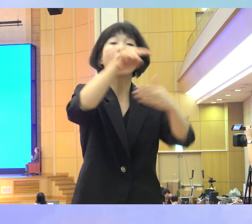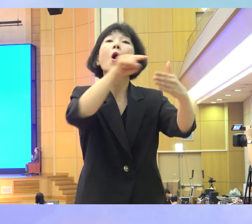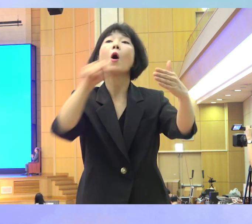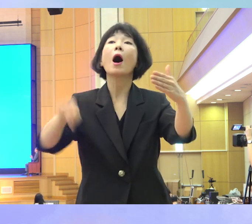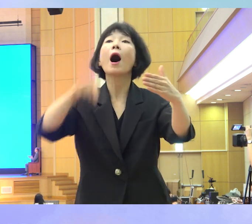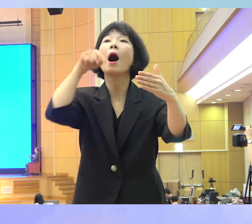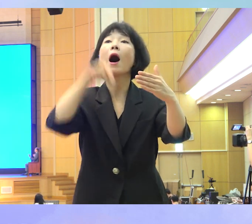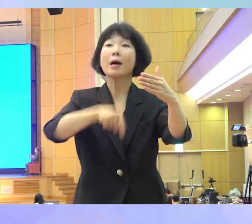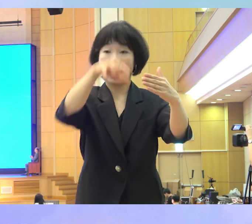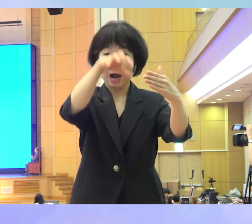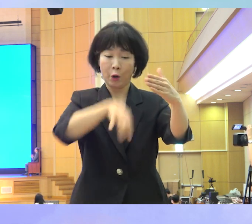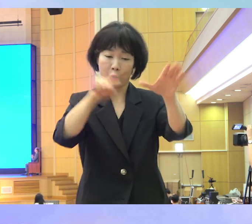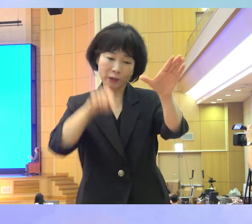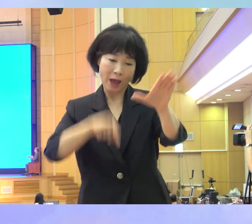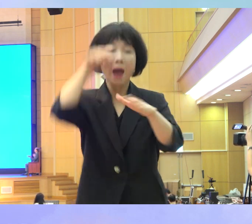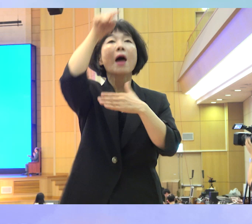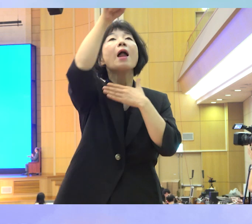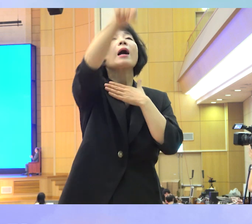대로 저